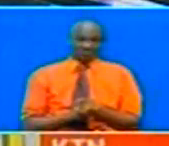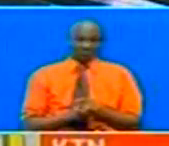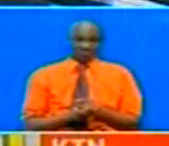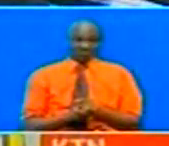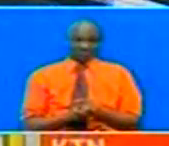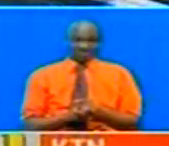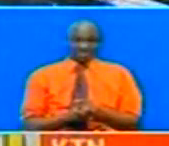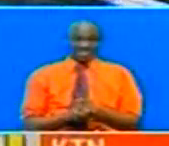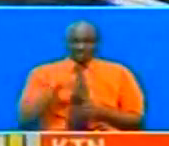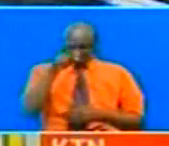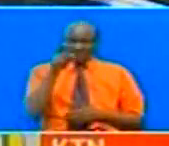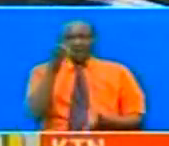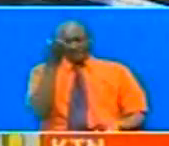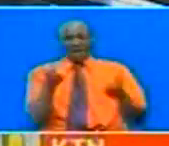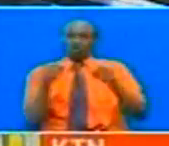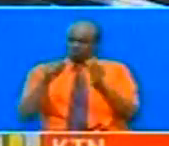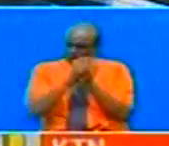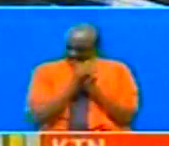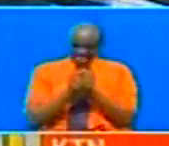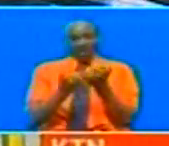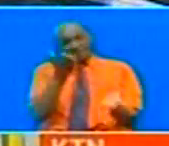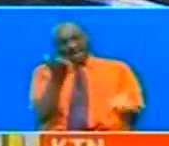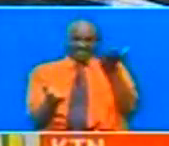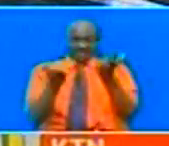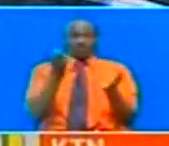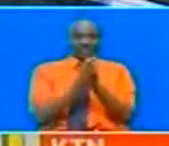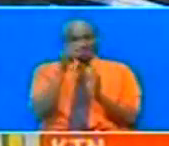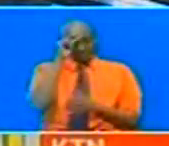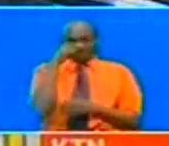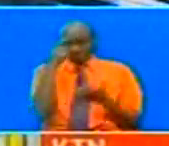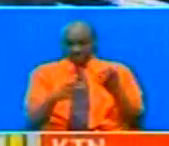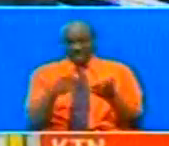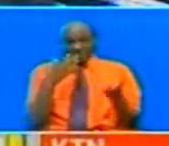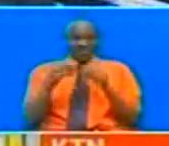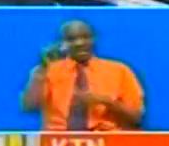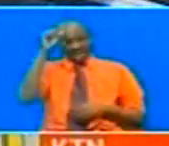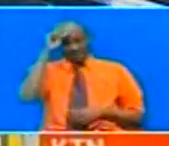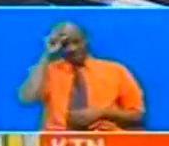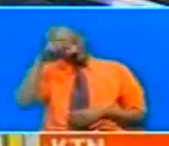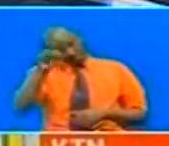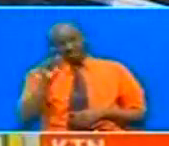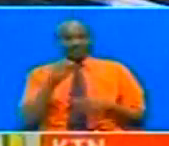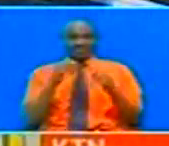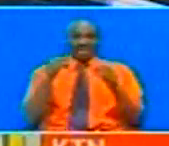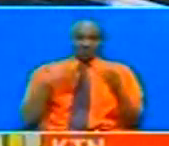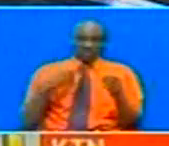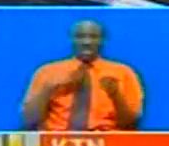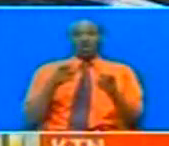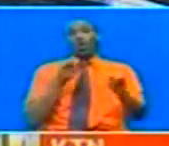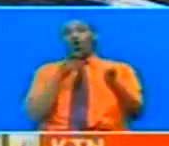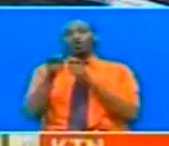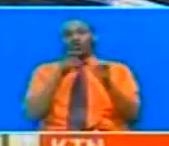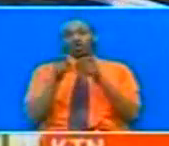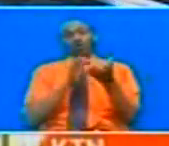The collective bargaining engagement is like the government at some place is controlling